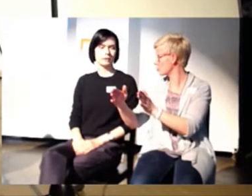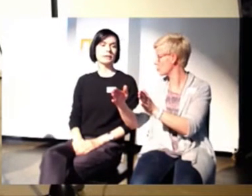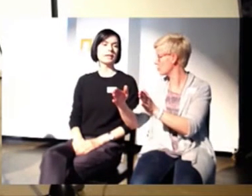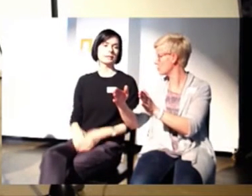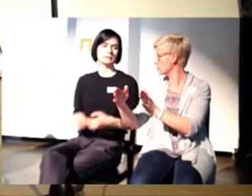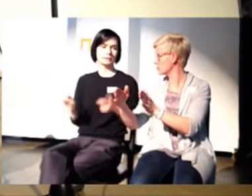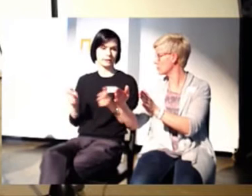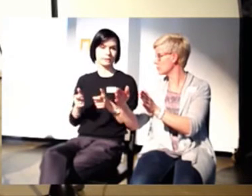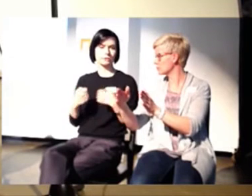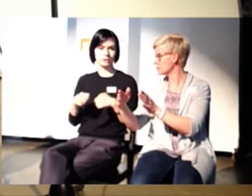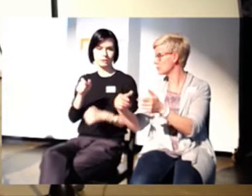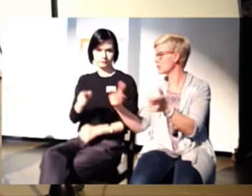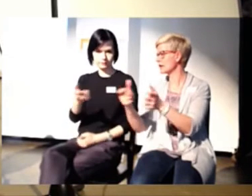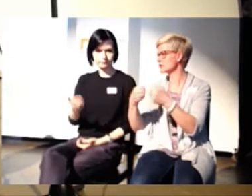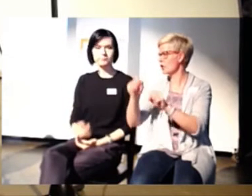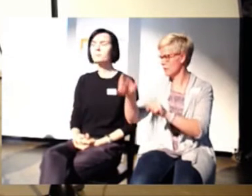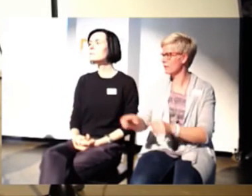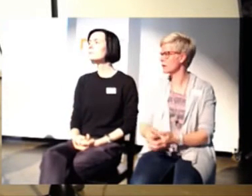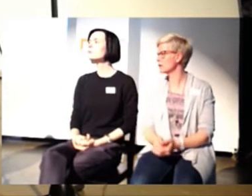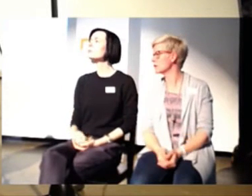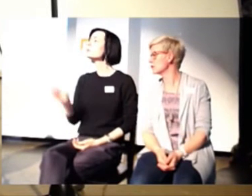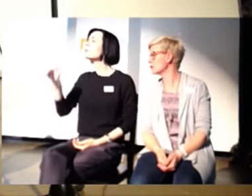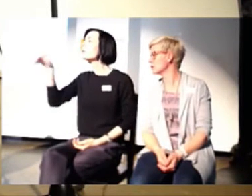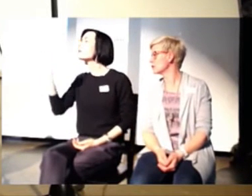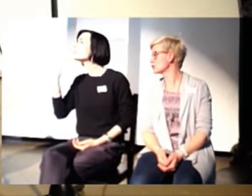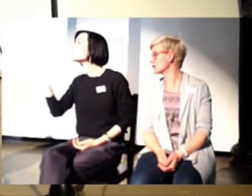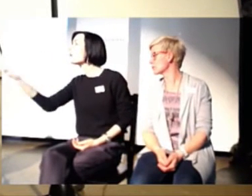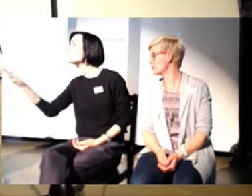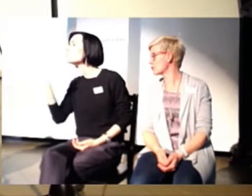Ja sitten Jenni Ulian tapaan, haluatko kertoa?